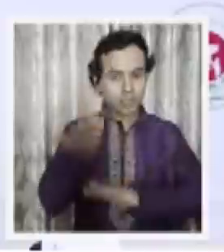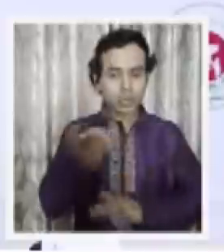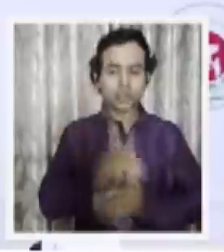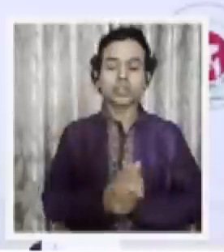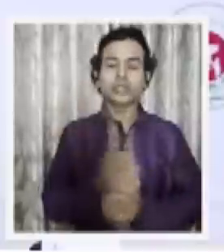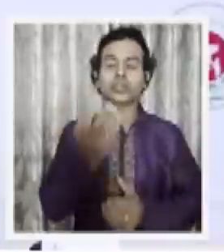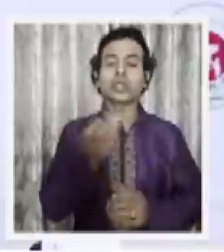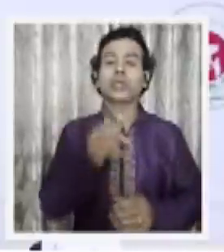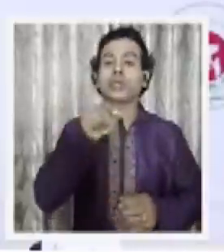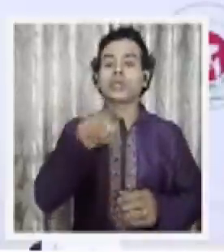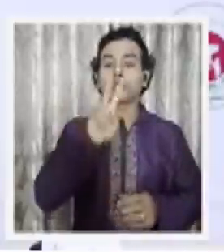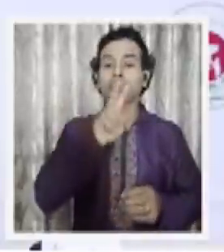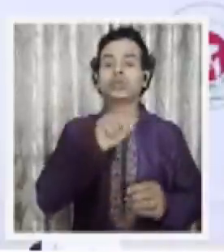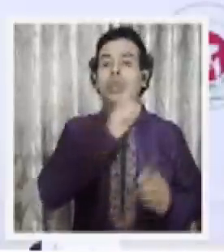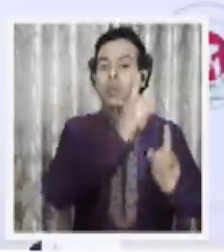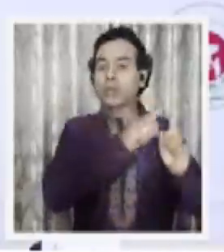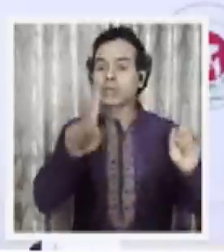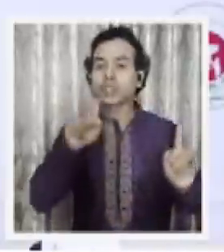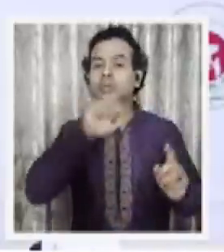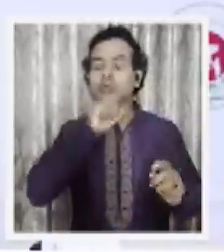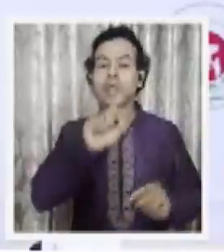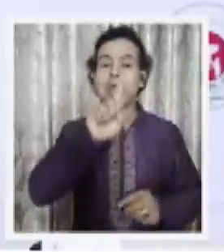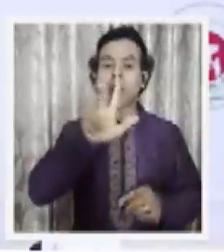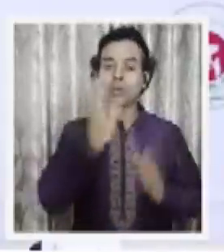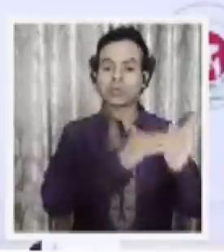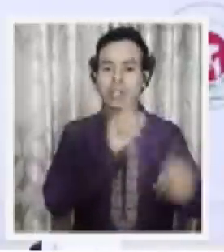এ পর্যন্ত বয়স বিবেচনায় মৃতের সংখ্যা